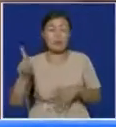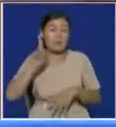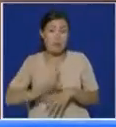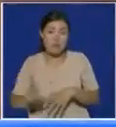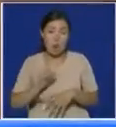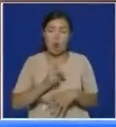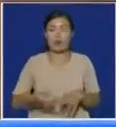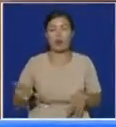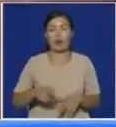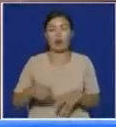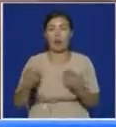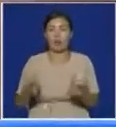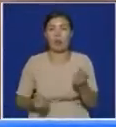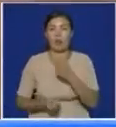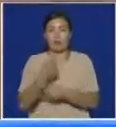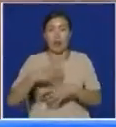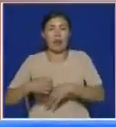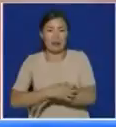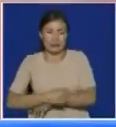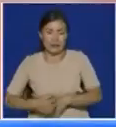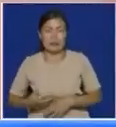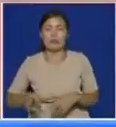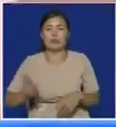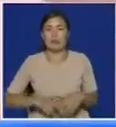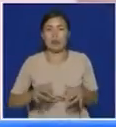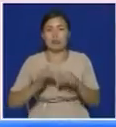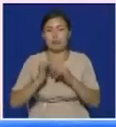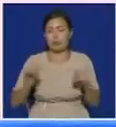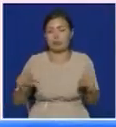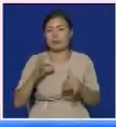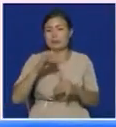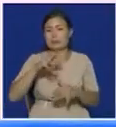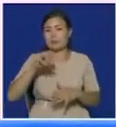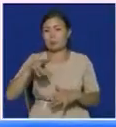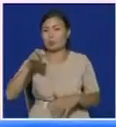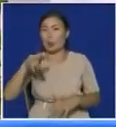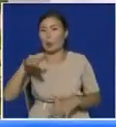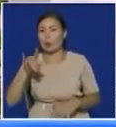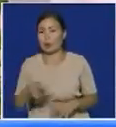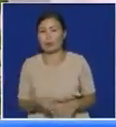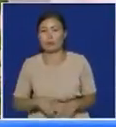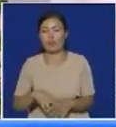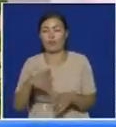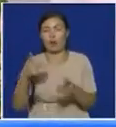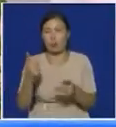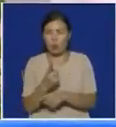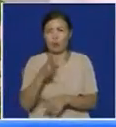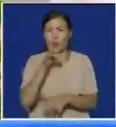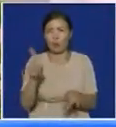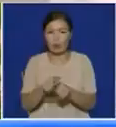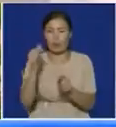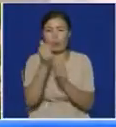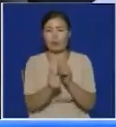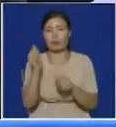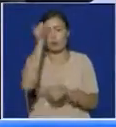причиной которого является аллергическая реакция на пыльцу растений симптомы поллиноза появляются практически в одно и то же время каждый год